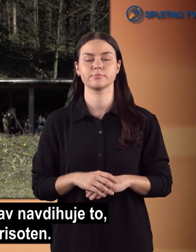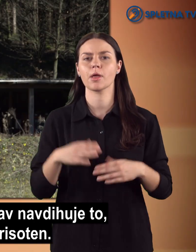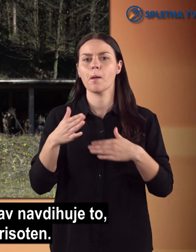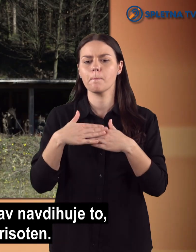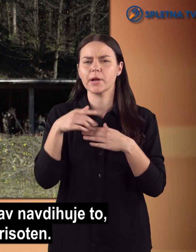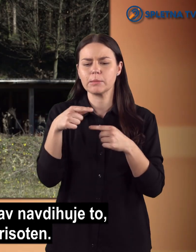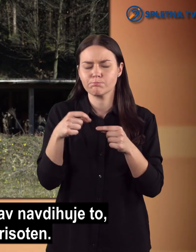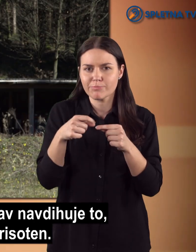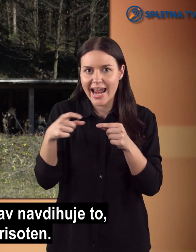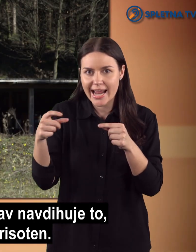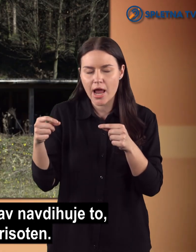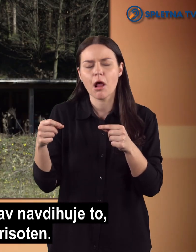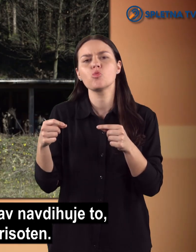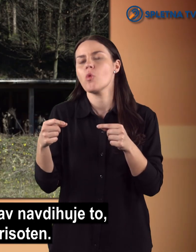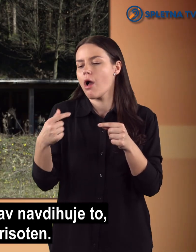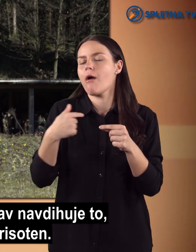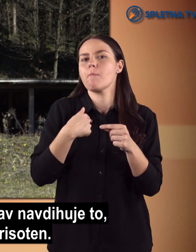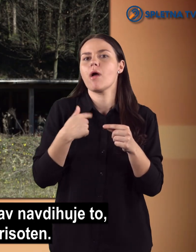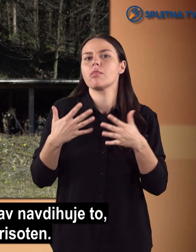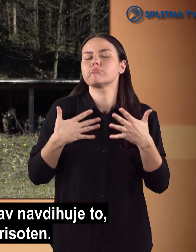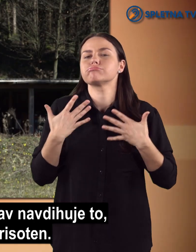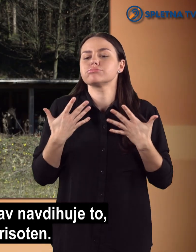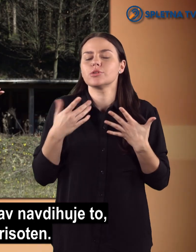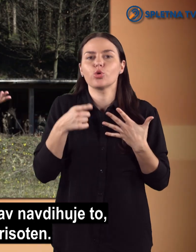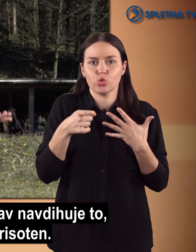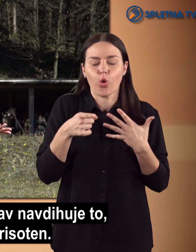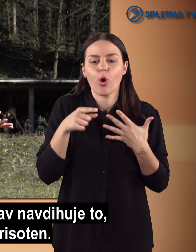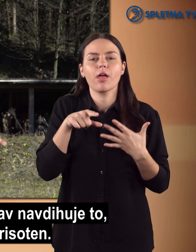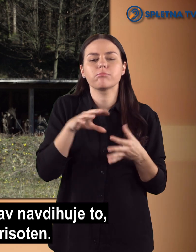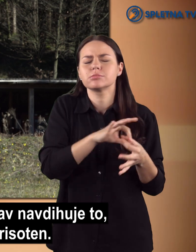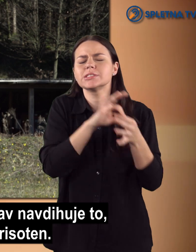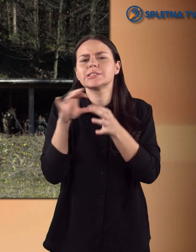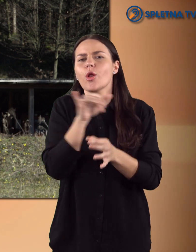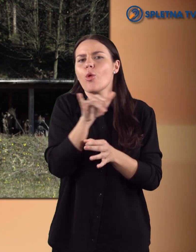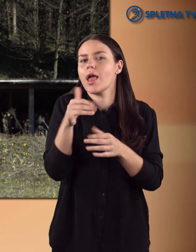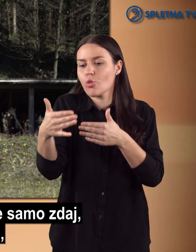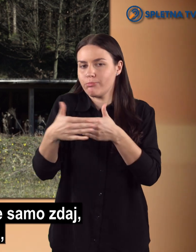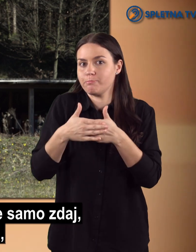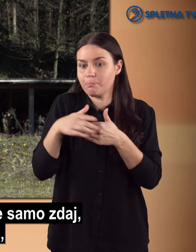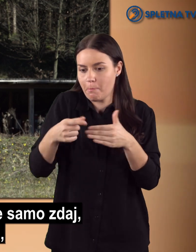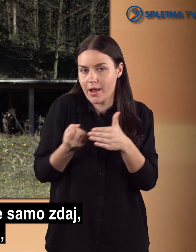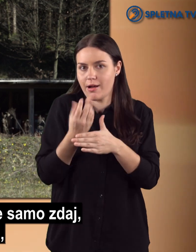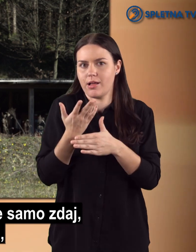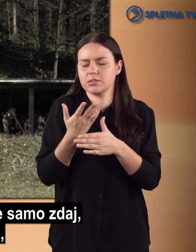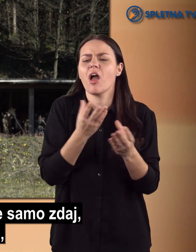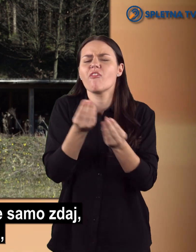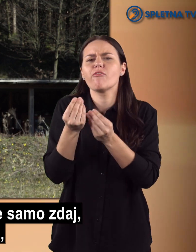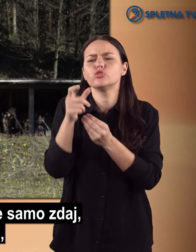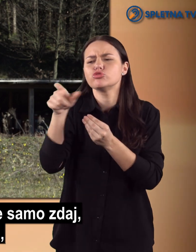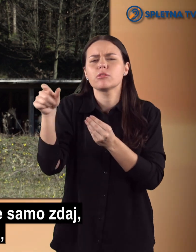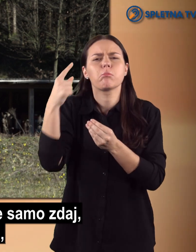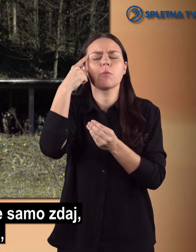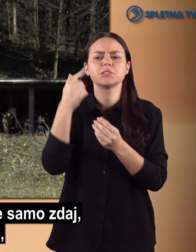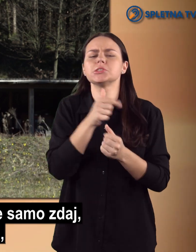Pri regratu pravzaprav mene navdihuje to, da je celo leto prisoten, a ne. Večina pomisli, da samo